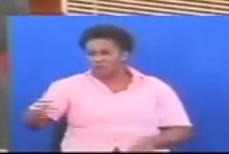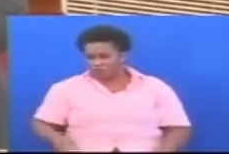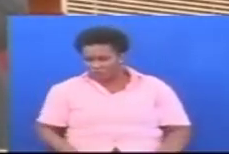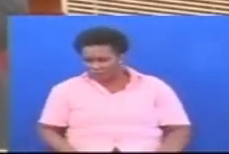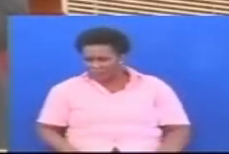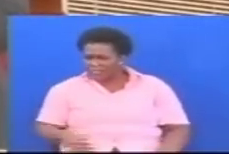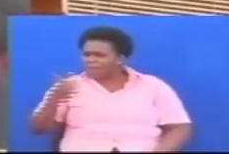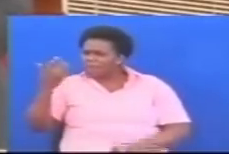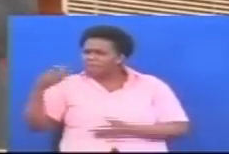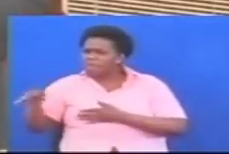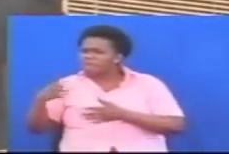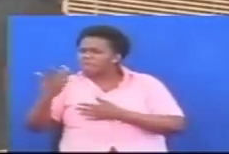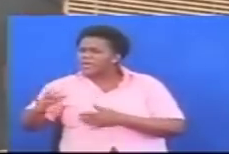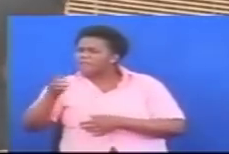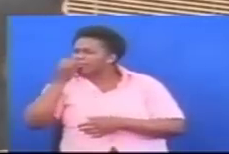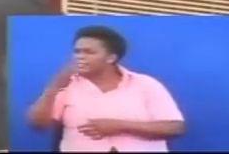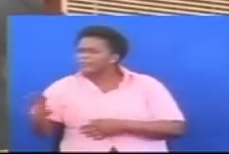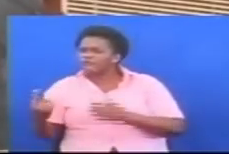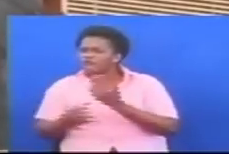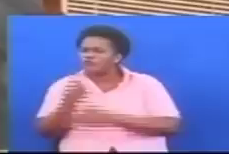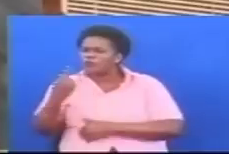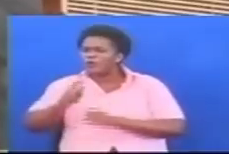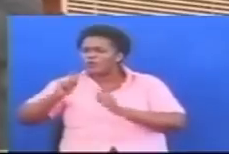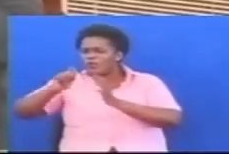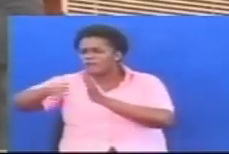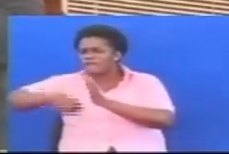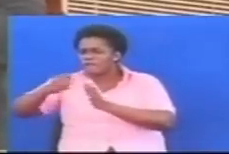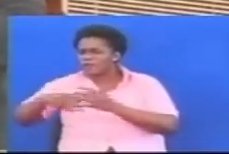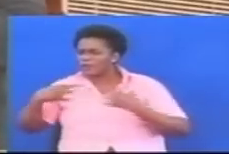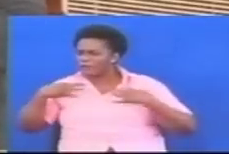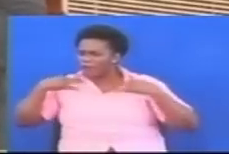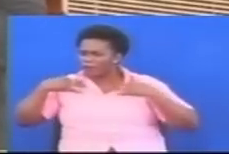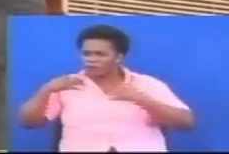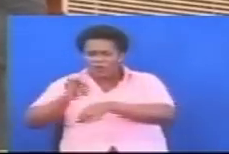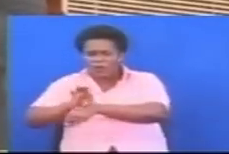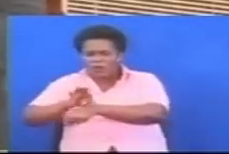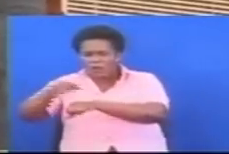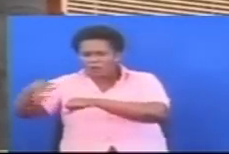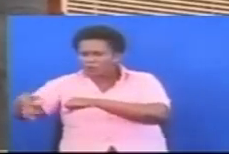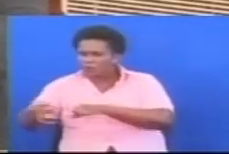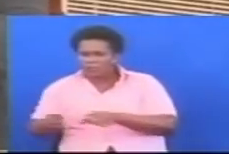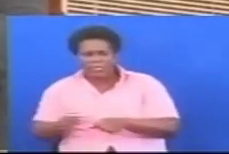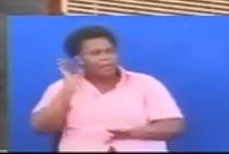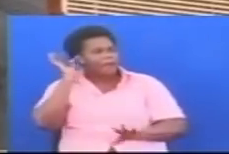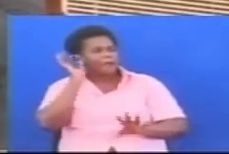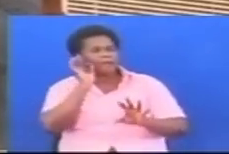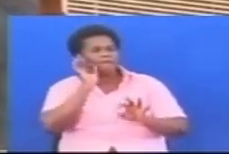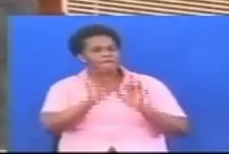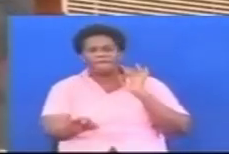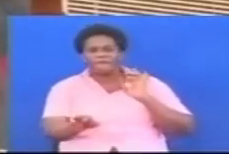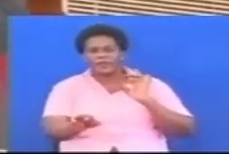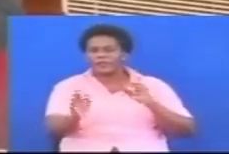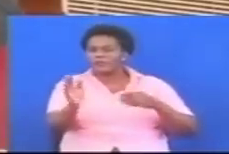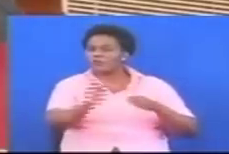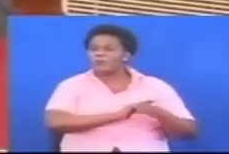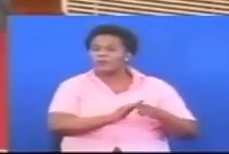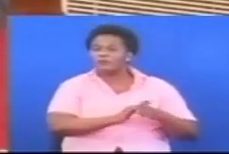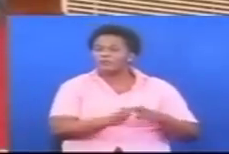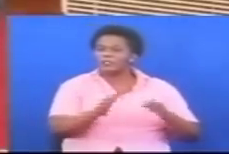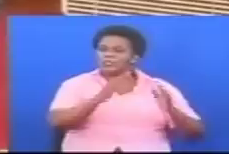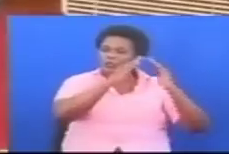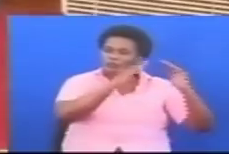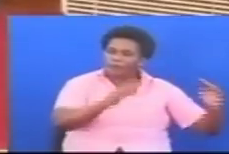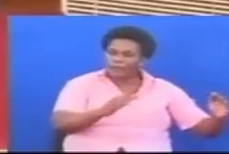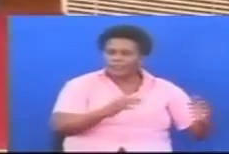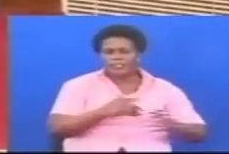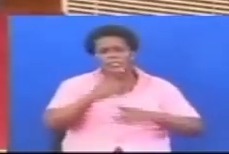kwenye mto huo kutoka kwenye viwanda vya nguo na viwanda vya ngozi hayafai kabisa kutumika kwa matumizi ya majumbani, hayafai hata kwa matumizi ya